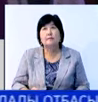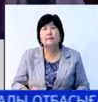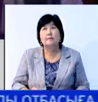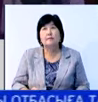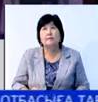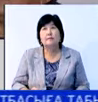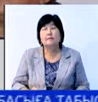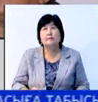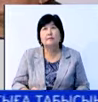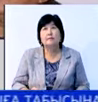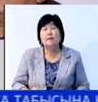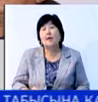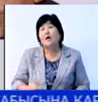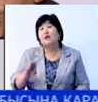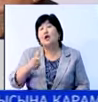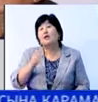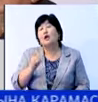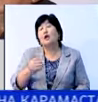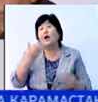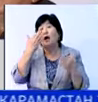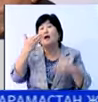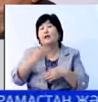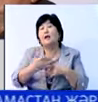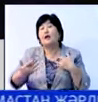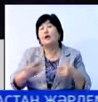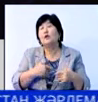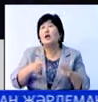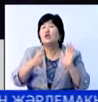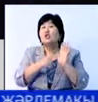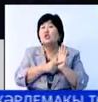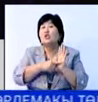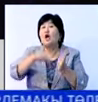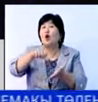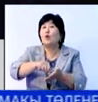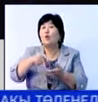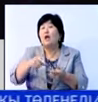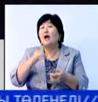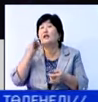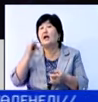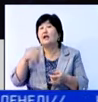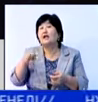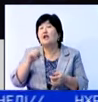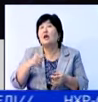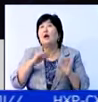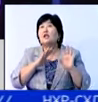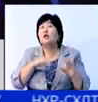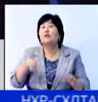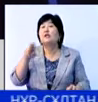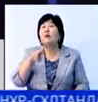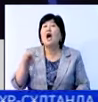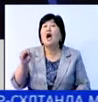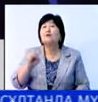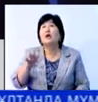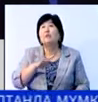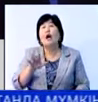атадым досымды. Жаңақорған халық театры ұсынған қойылым жеті көріністен тұрады. Тарихи драманың авторы драматург Дінмұхамед Әбжаппаров